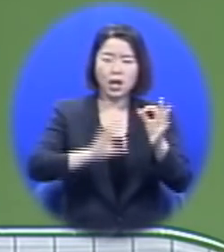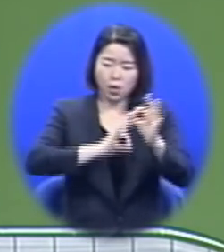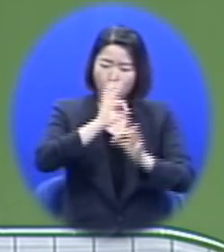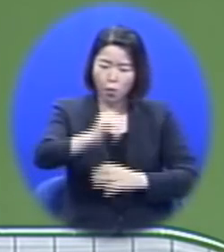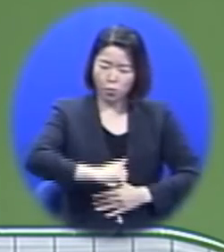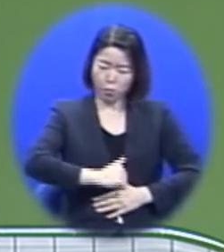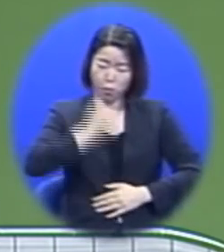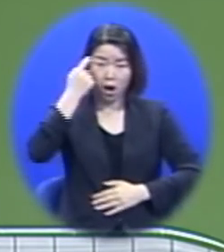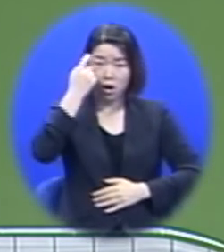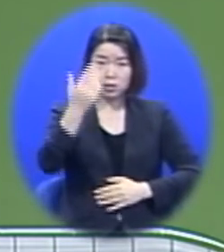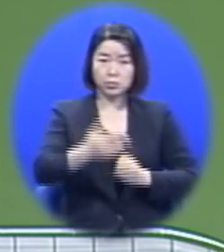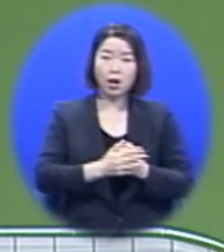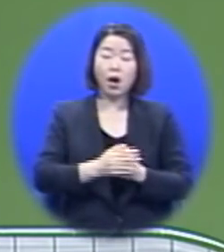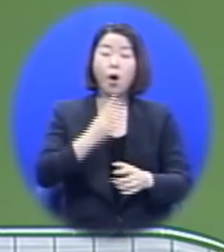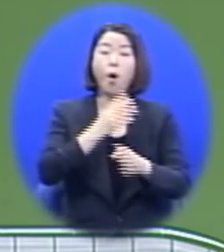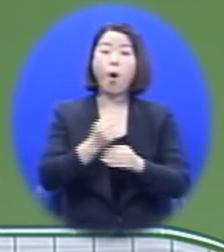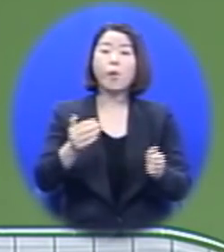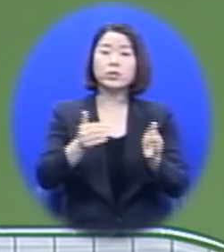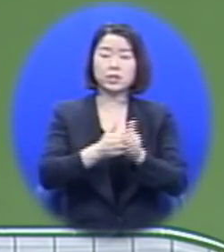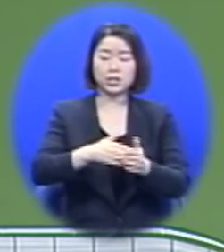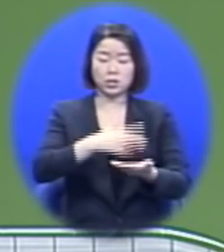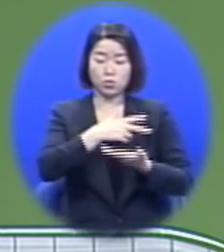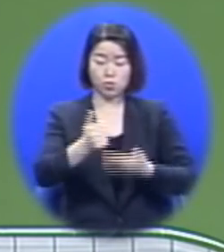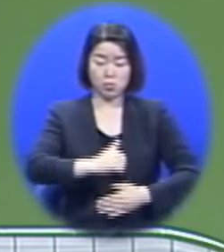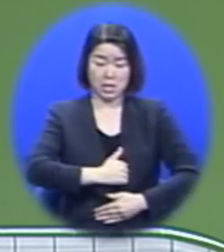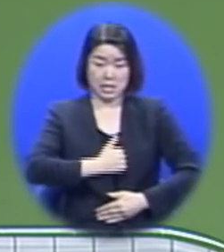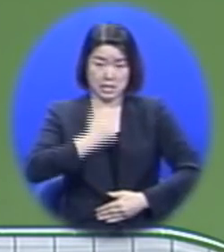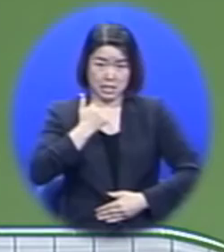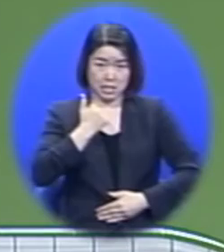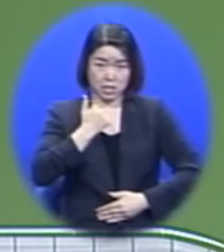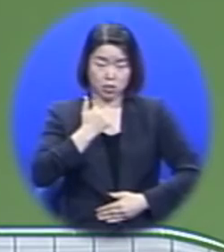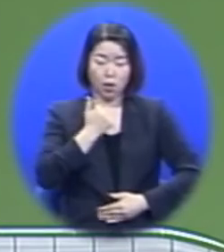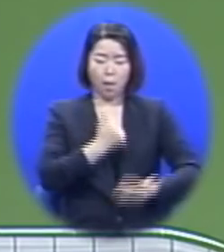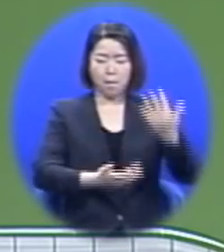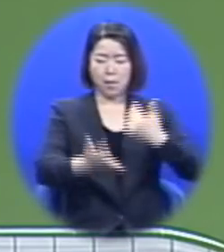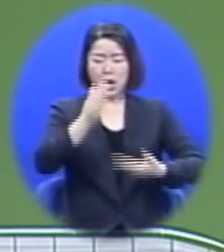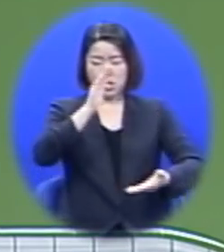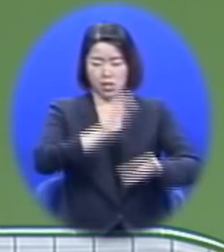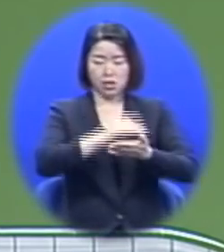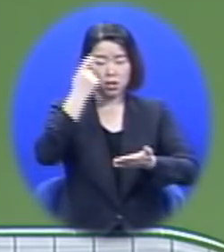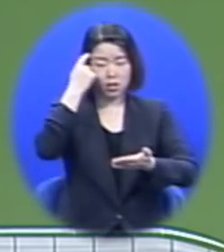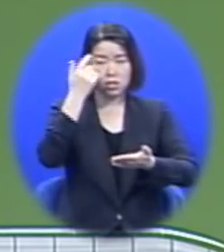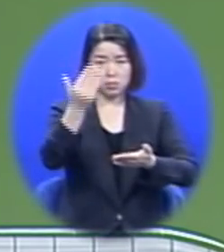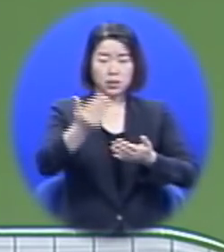노여워하시렵니까? 언제까지 주님의 진노하심이 불길처럼 타오를 것입니까?